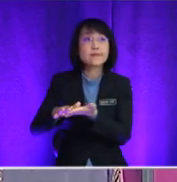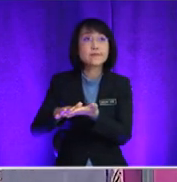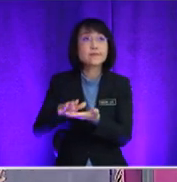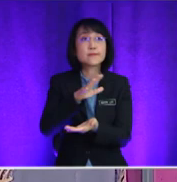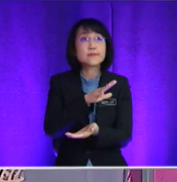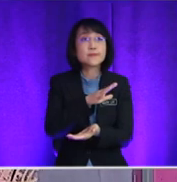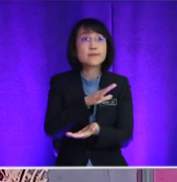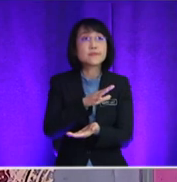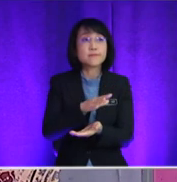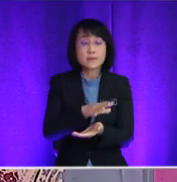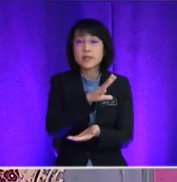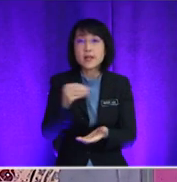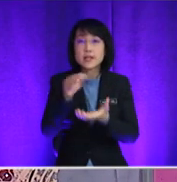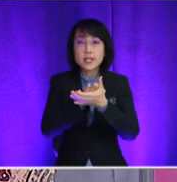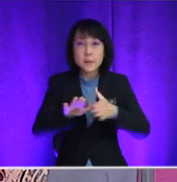dalam